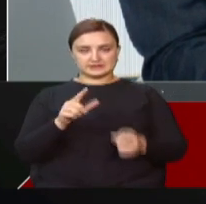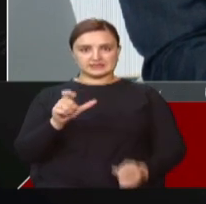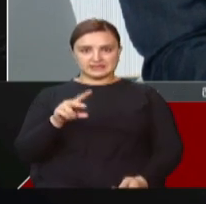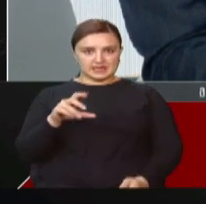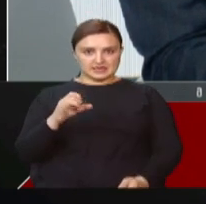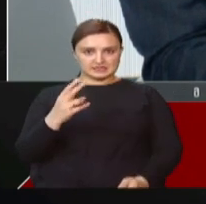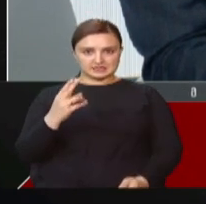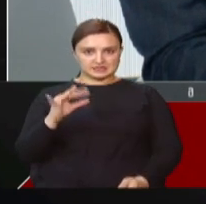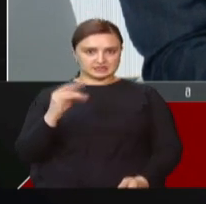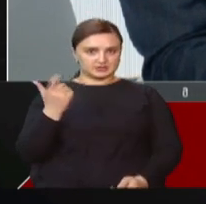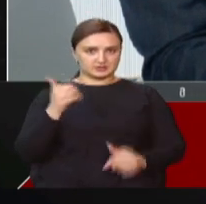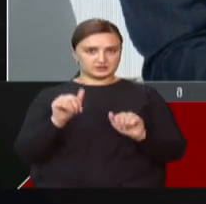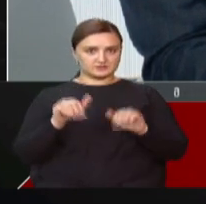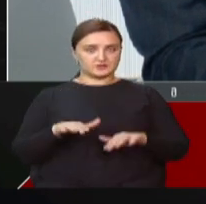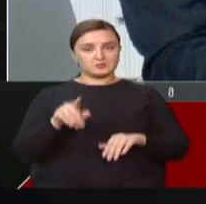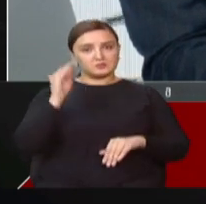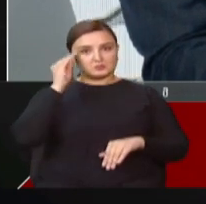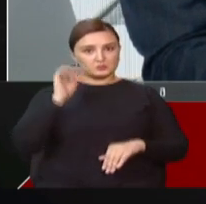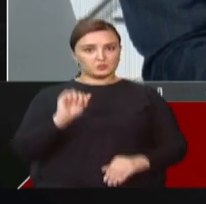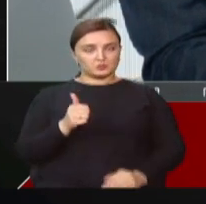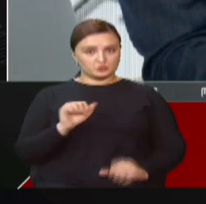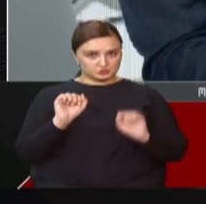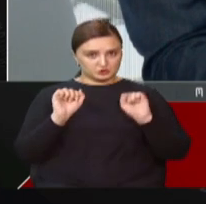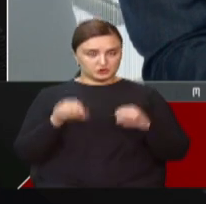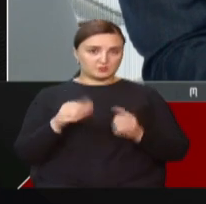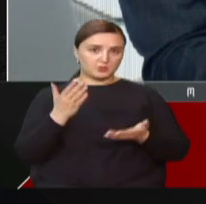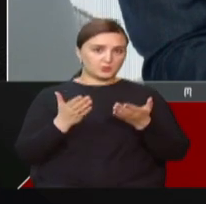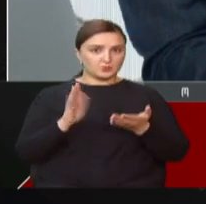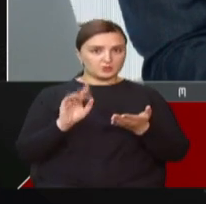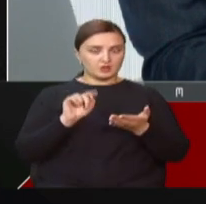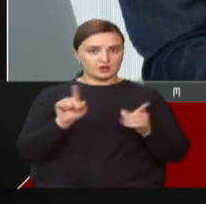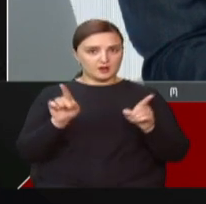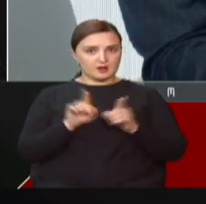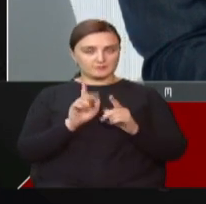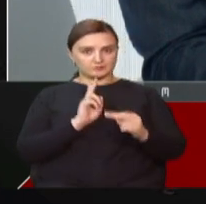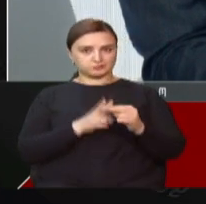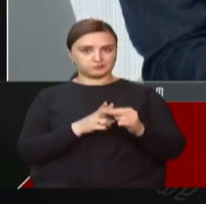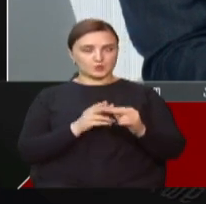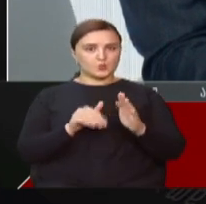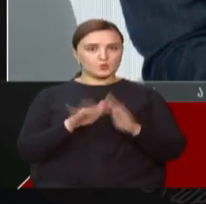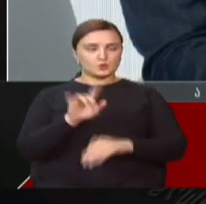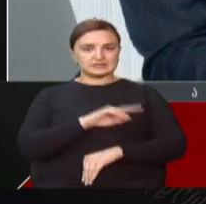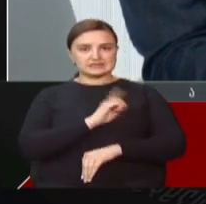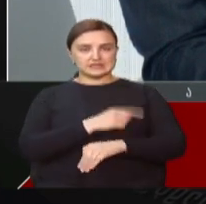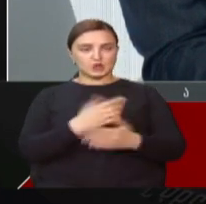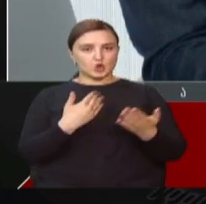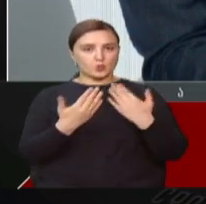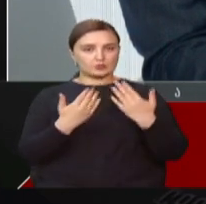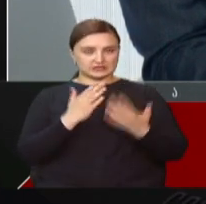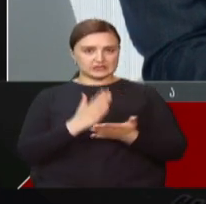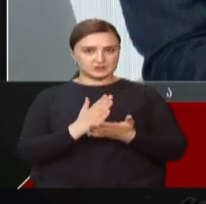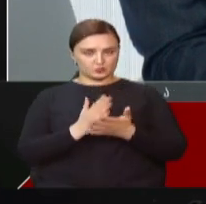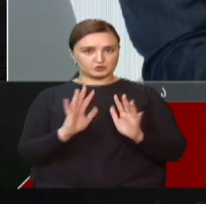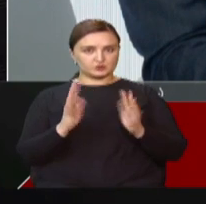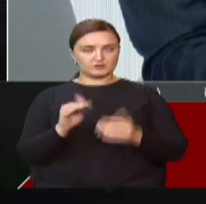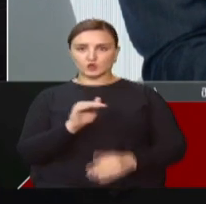გადაწყვეტილებით. მაინტერესებს, როგორ ფიქრობთ, შეიძლებოდა თუ არა აღნიშნულის თავიდან არიდება უფრო მჭიდრო კომუნიკაციის არსებობის